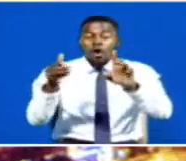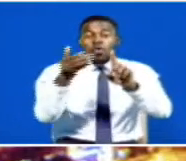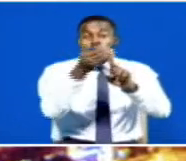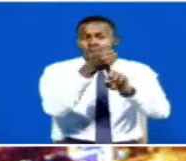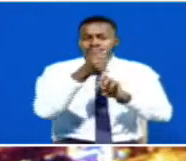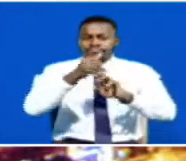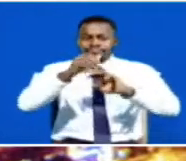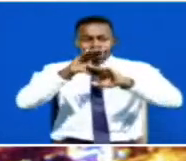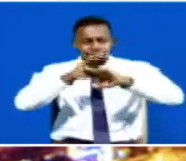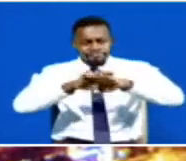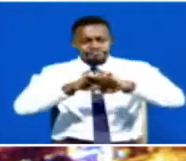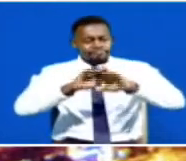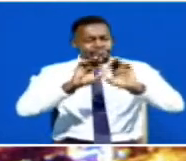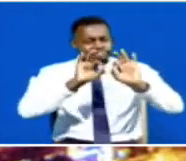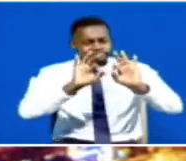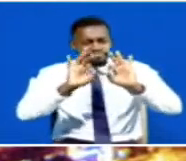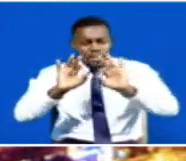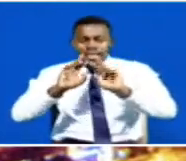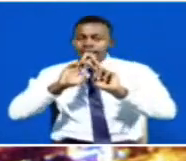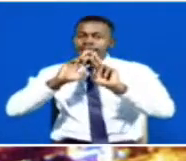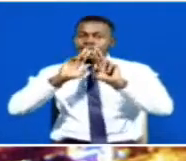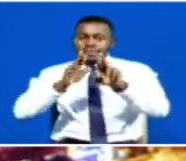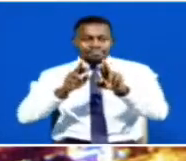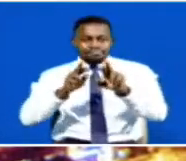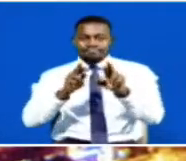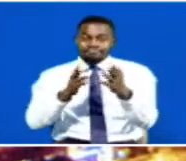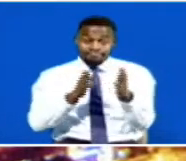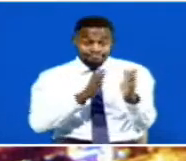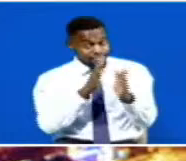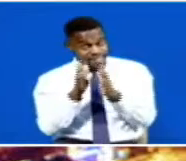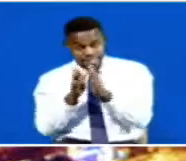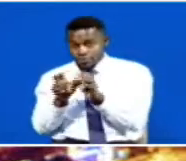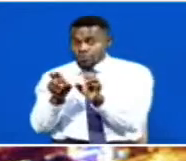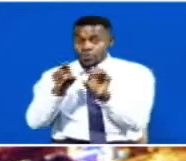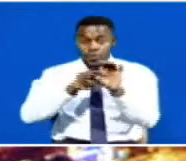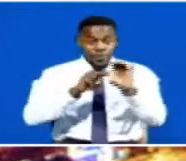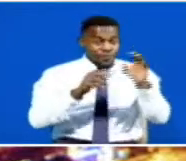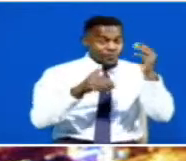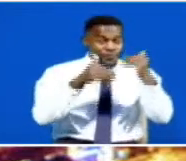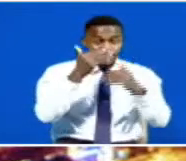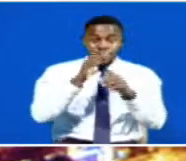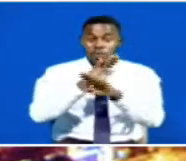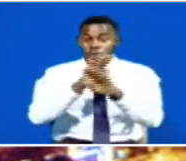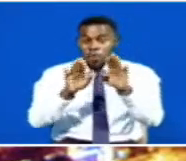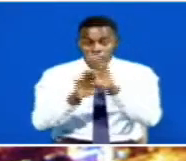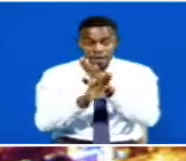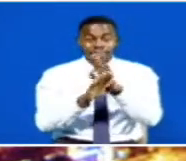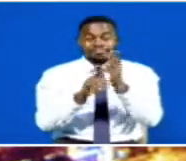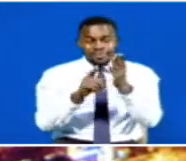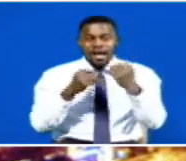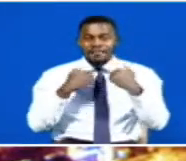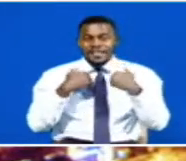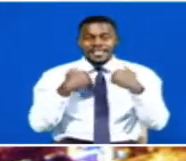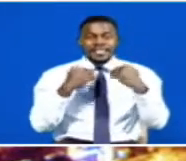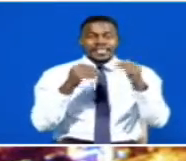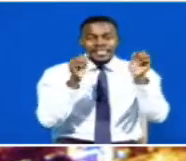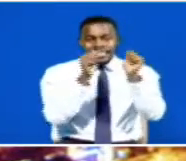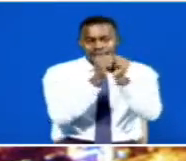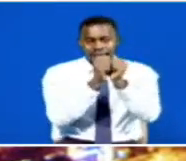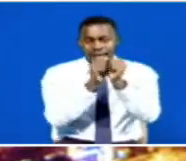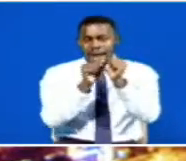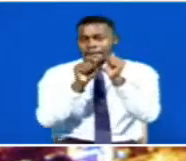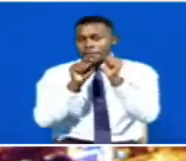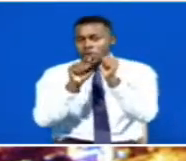ambazo zinazowaruhusu kujiunga na vyuo vikuu. Shule hiyo ilikuwa na alama wastani ya 10.43.